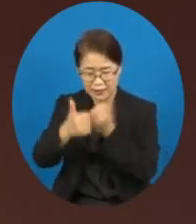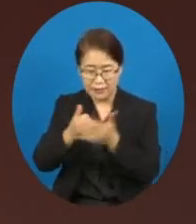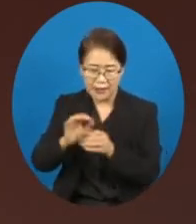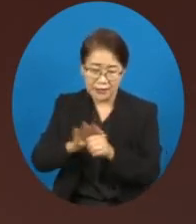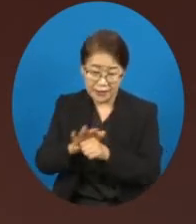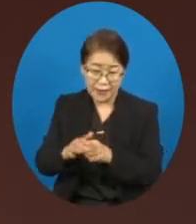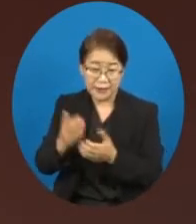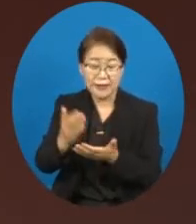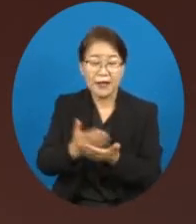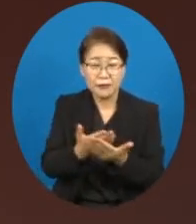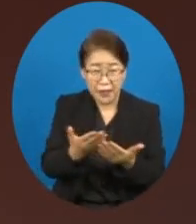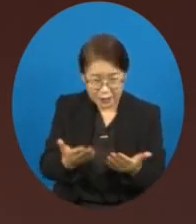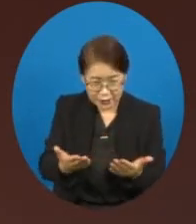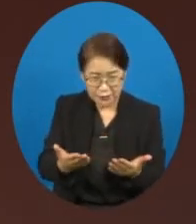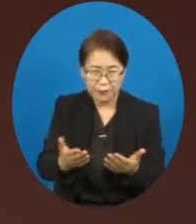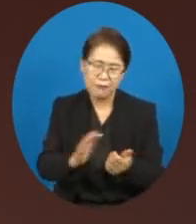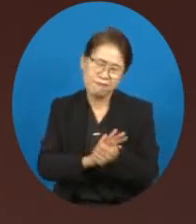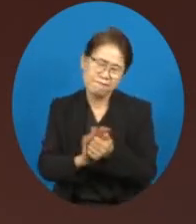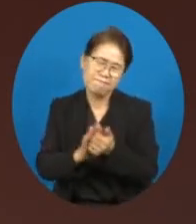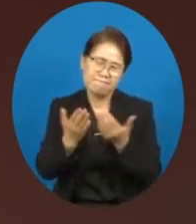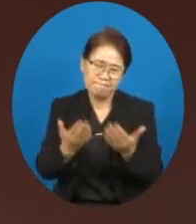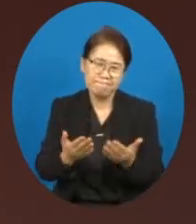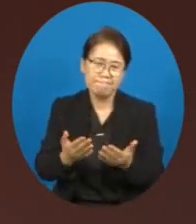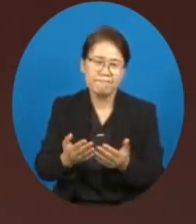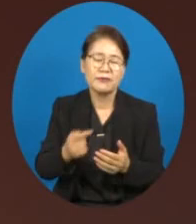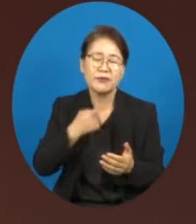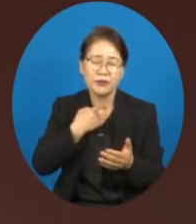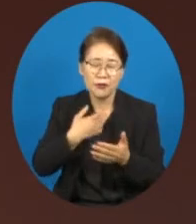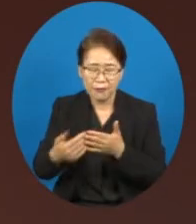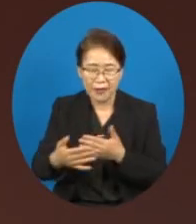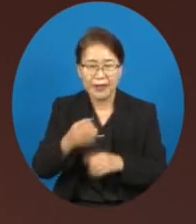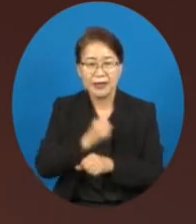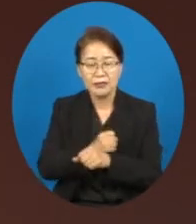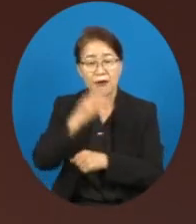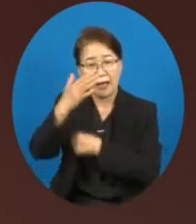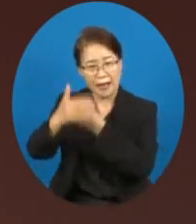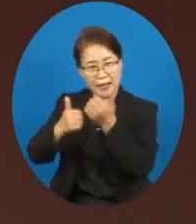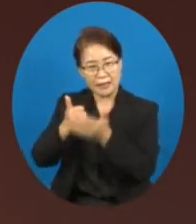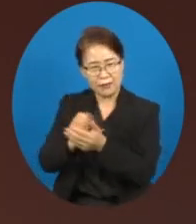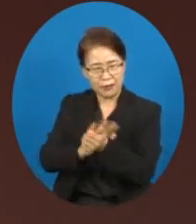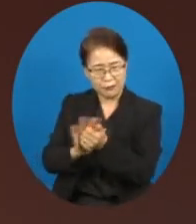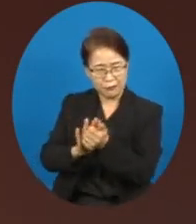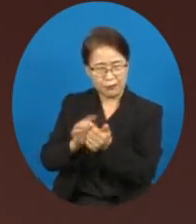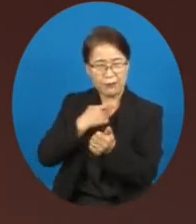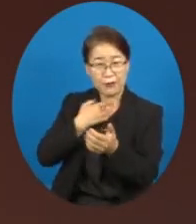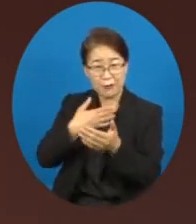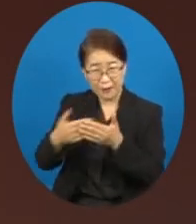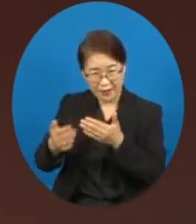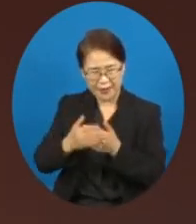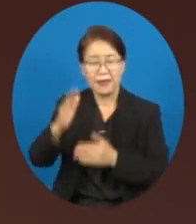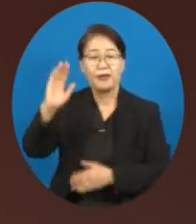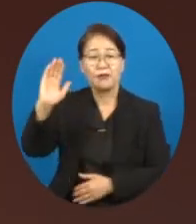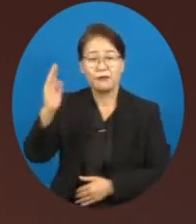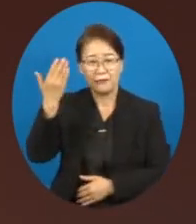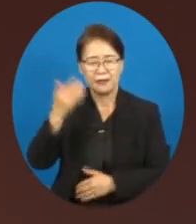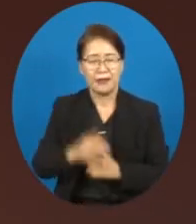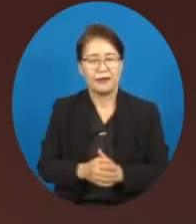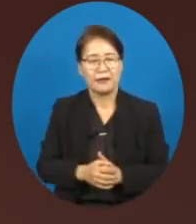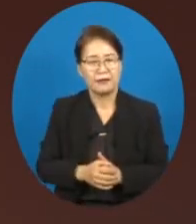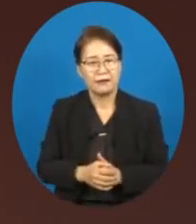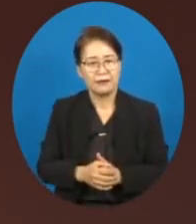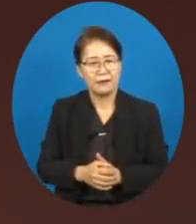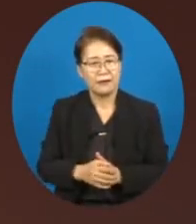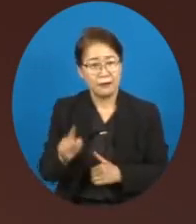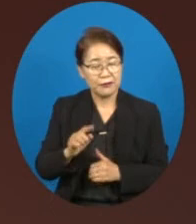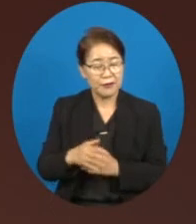받게 하시고 그 하나님의 사랑을 경험하게 하시고 하나님의 위로도 경험하게 하는 거잖아요. 그러니까 이번에 어떤